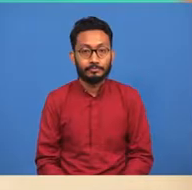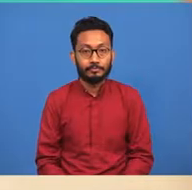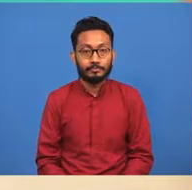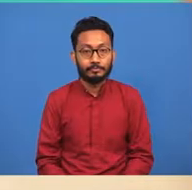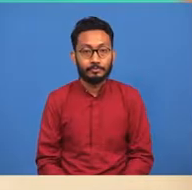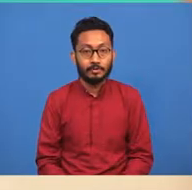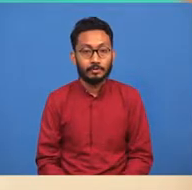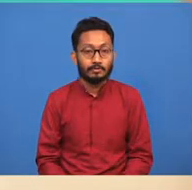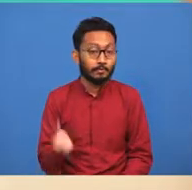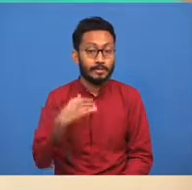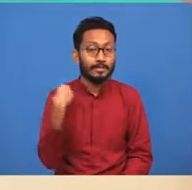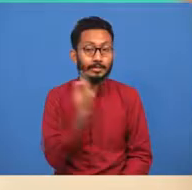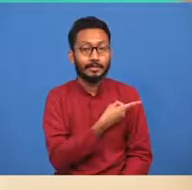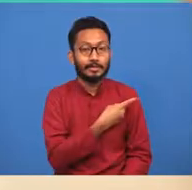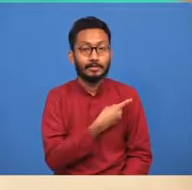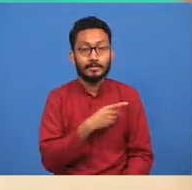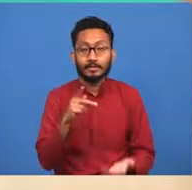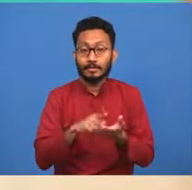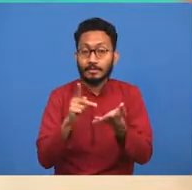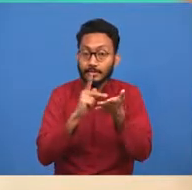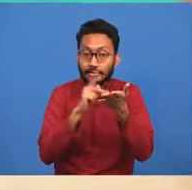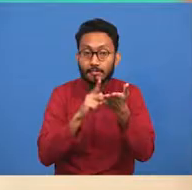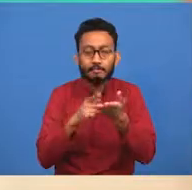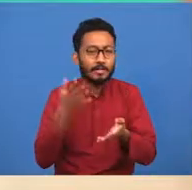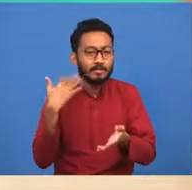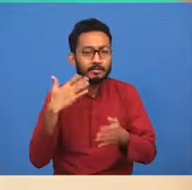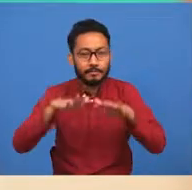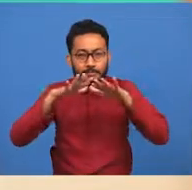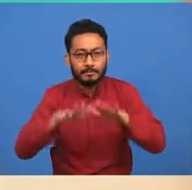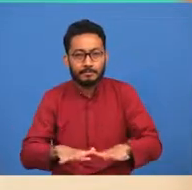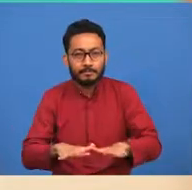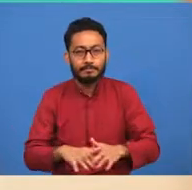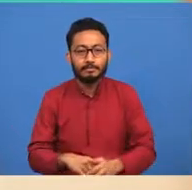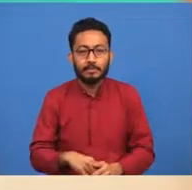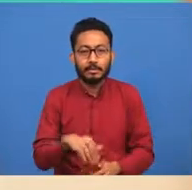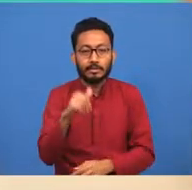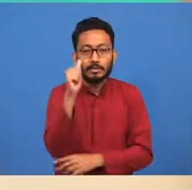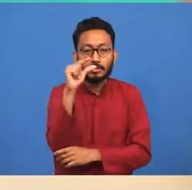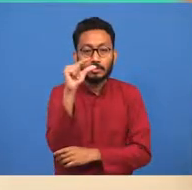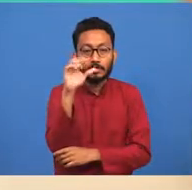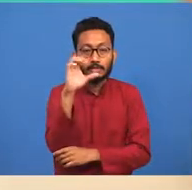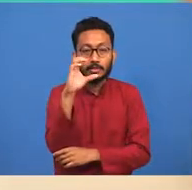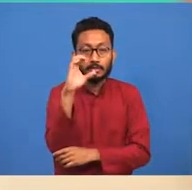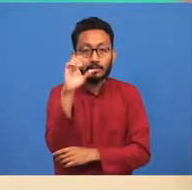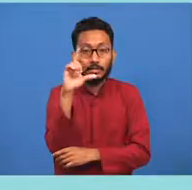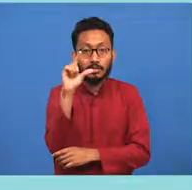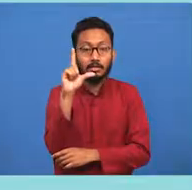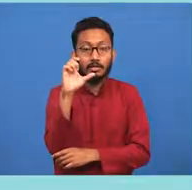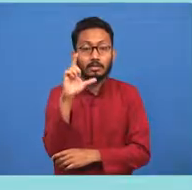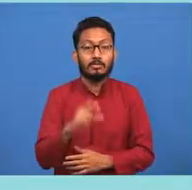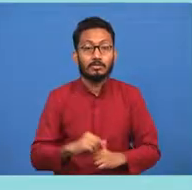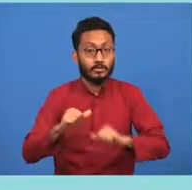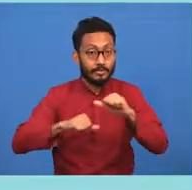Mari kita hitung haba pemendekkan argentum klorida AgCl melalui aktiviti 1.